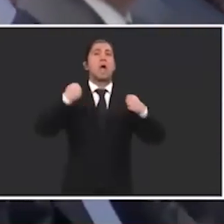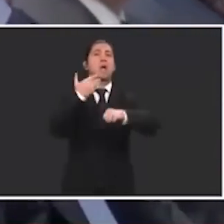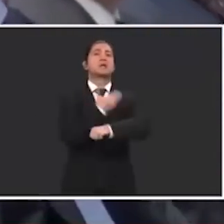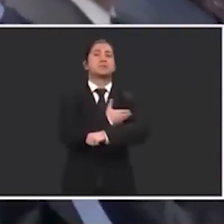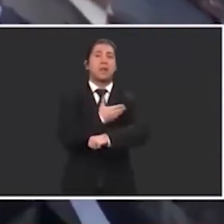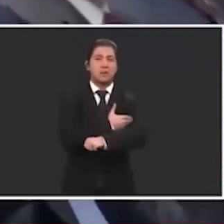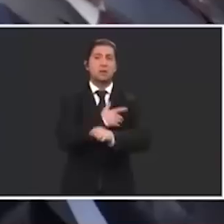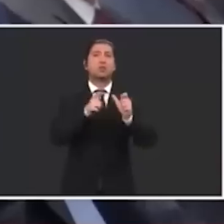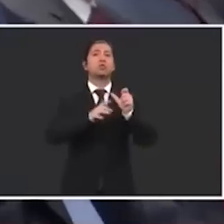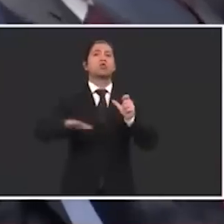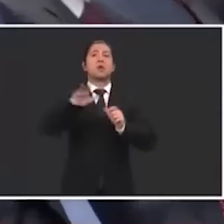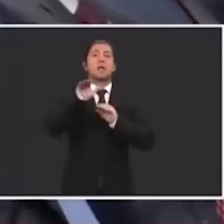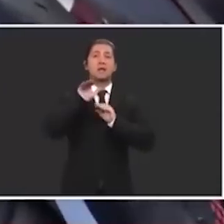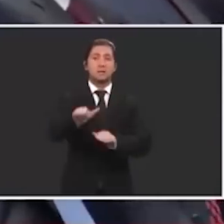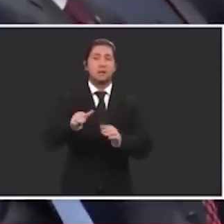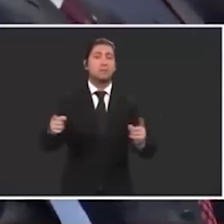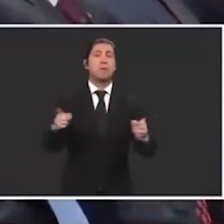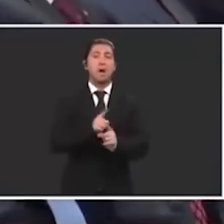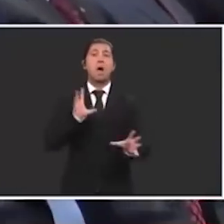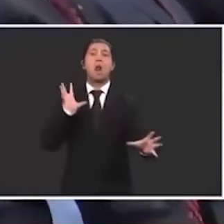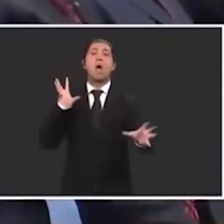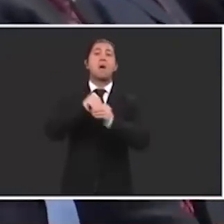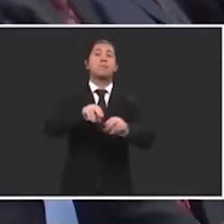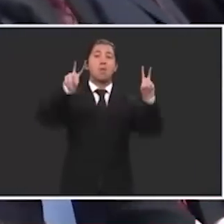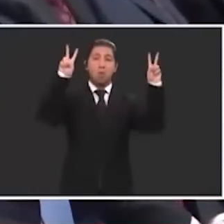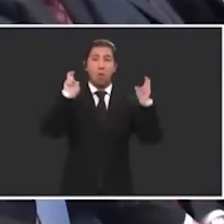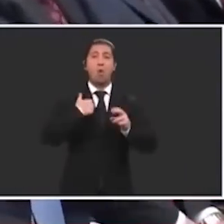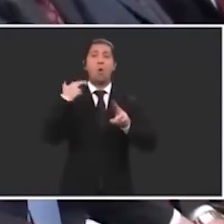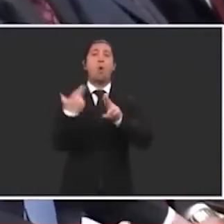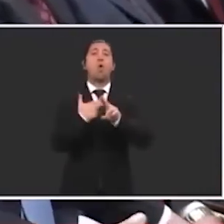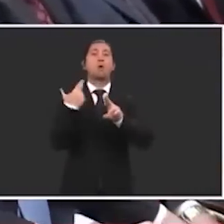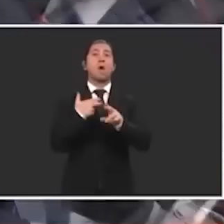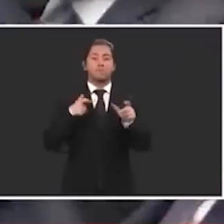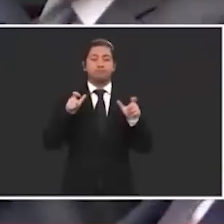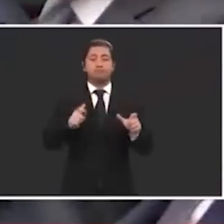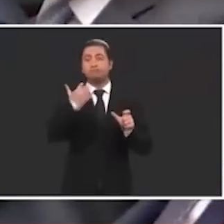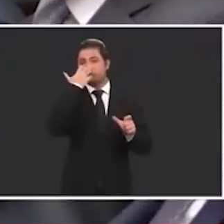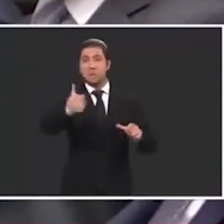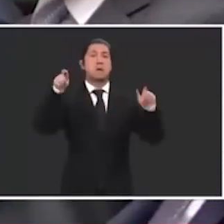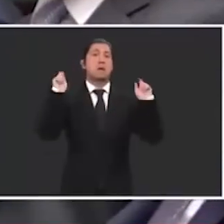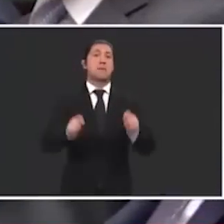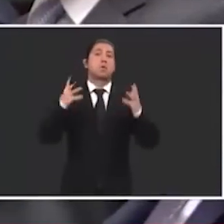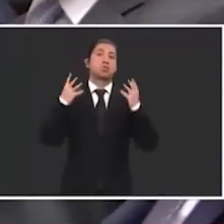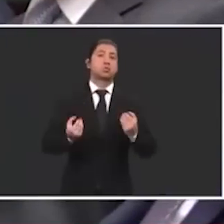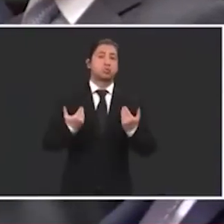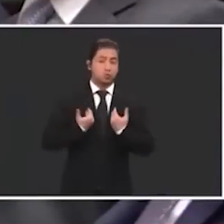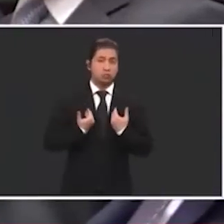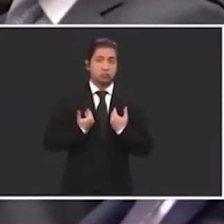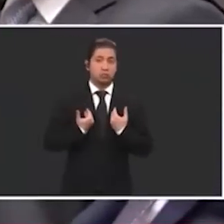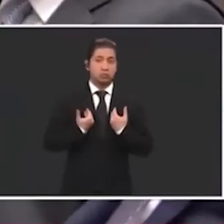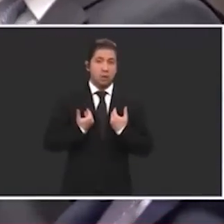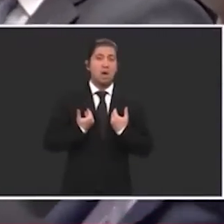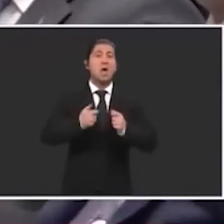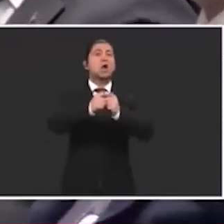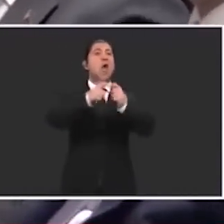hizmetlerinden sosyal desteklere kadar her konuda örnek bir koruma kalkanı oluşturduk.